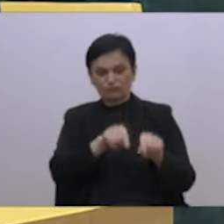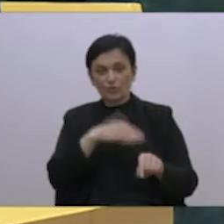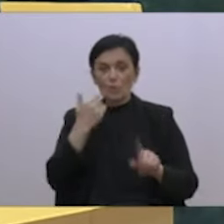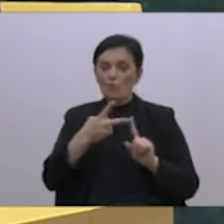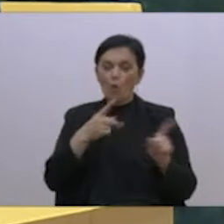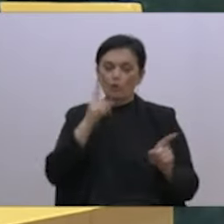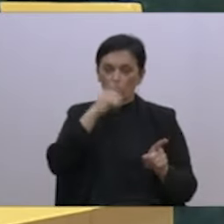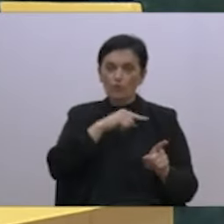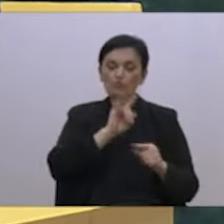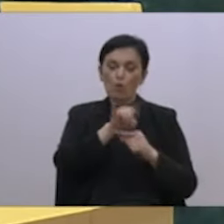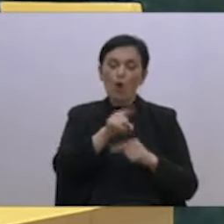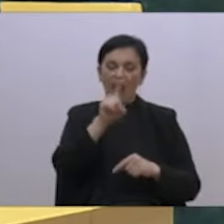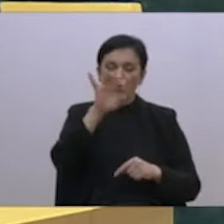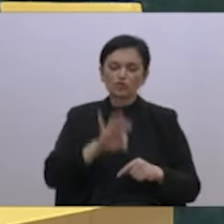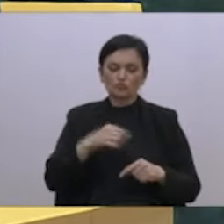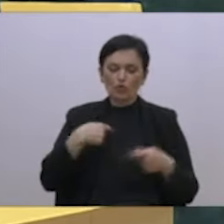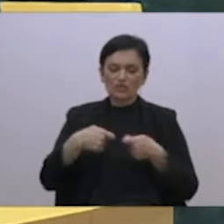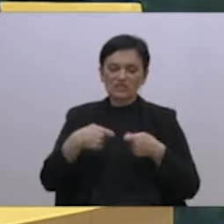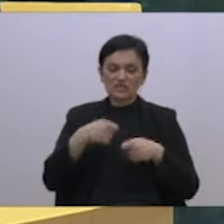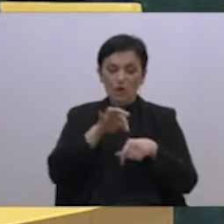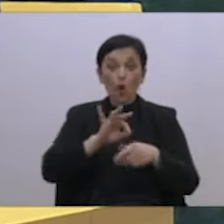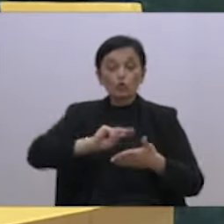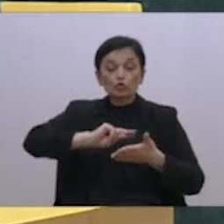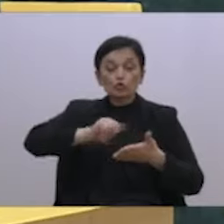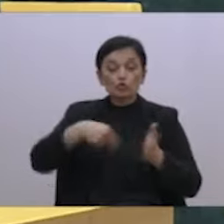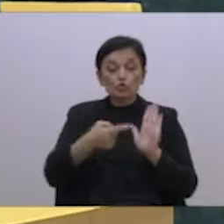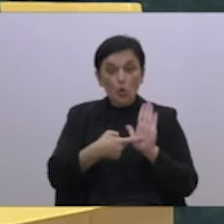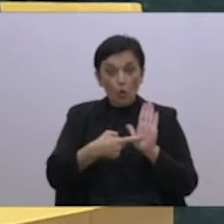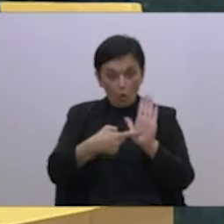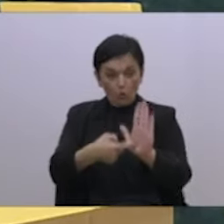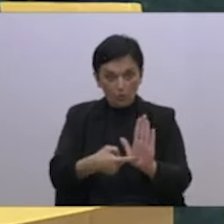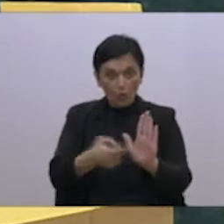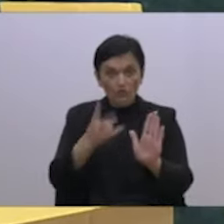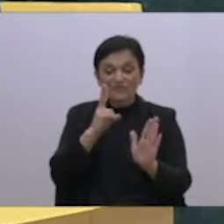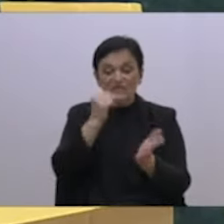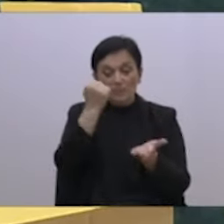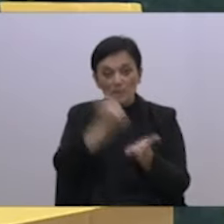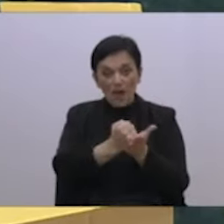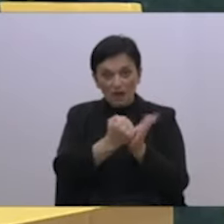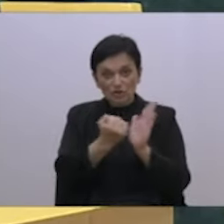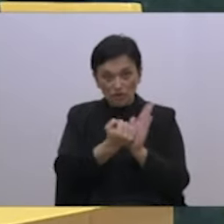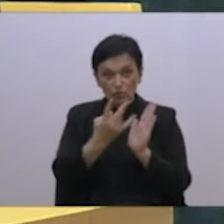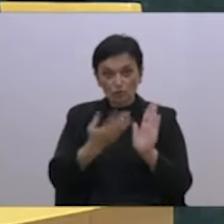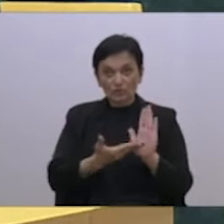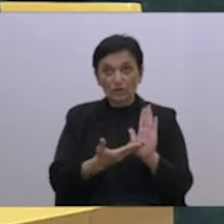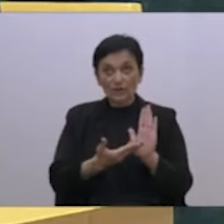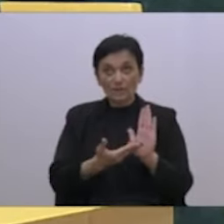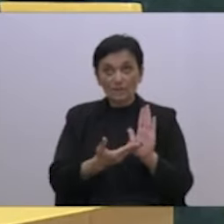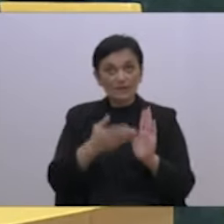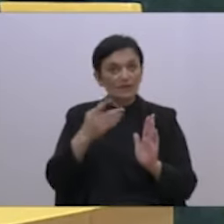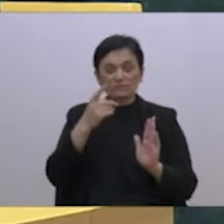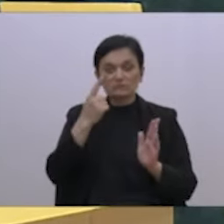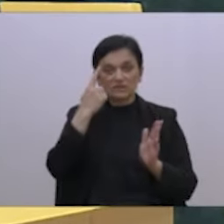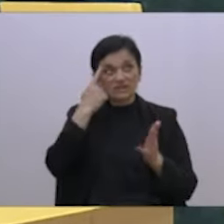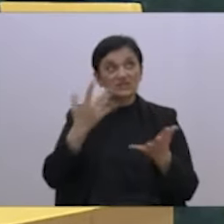მოიტყუა 100%-იანი წილით მოვდივარო, მაგრამ ცნობა ხომ უნდა შემოიტანოს. ვიღაცამ ბეჭედი ხომ უნდა დაურტყას.